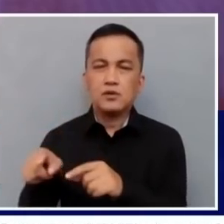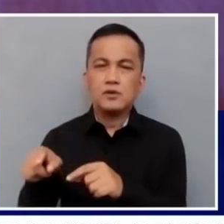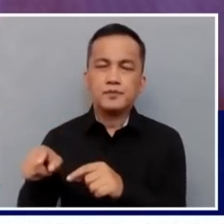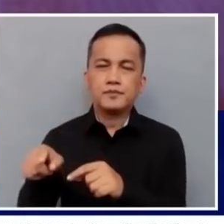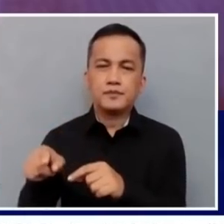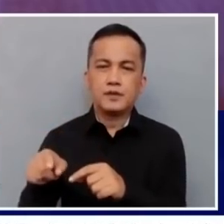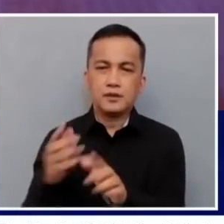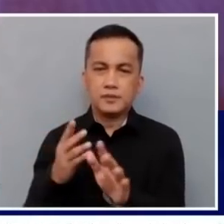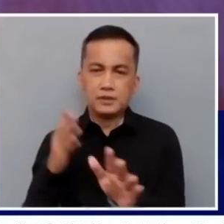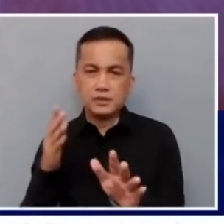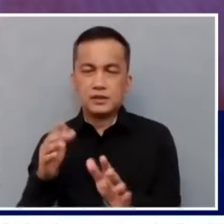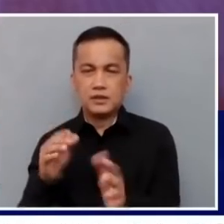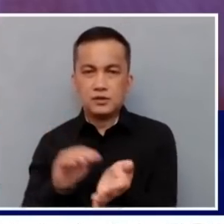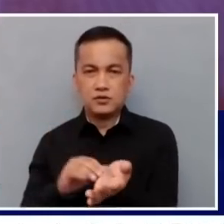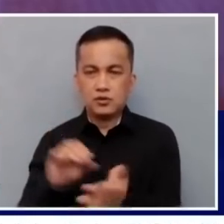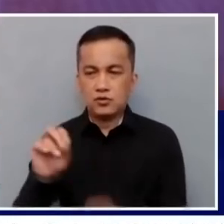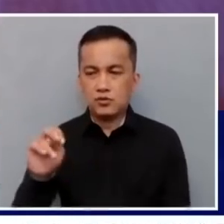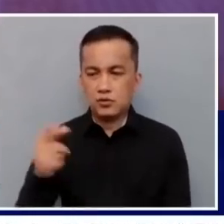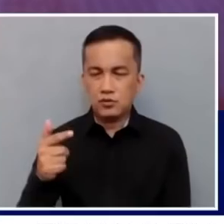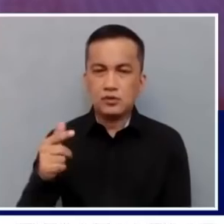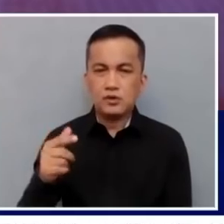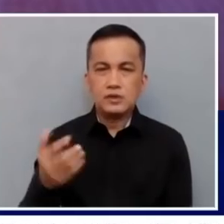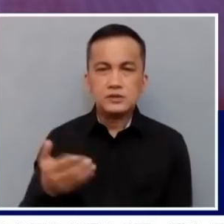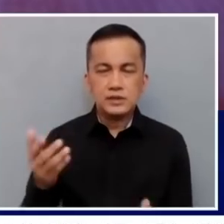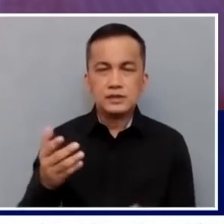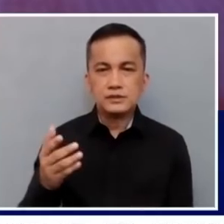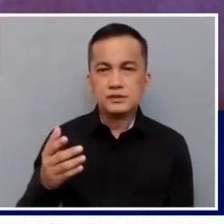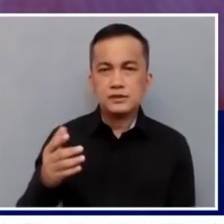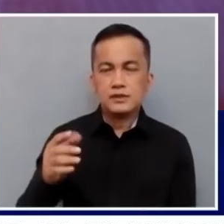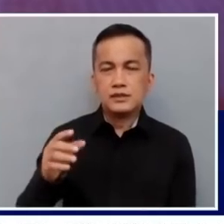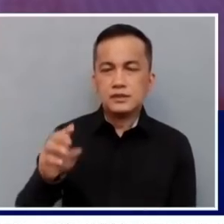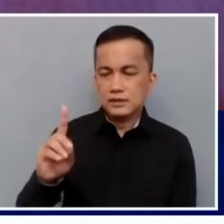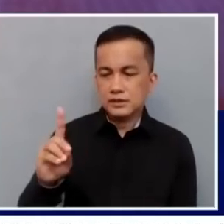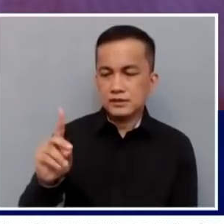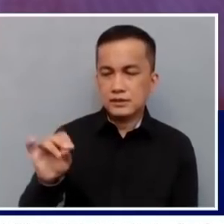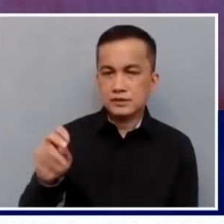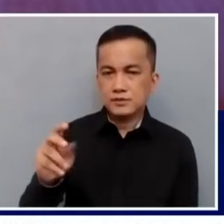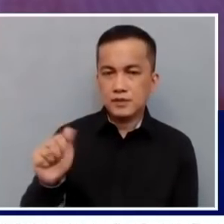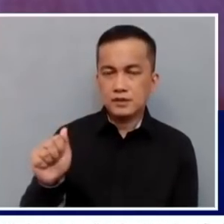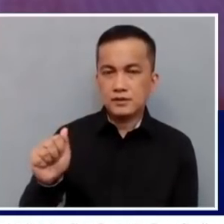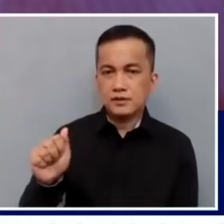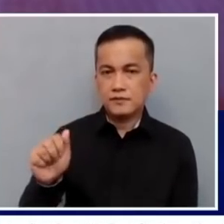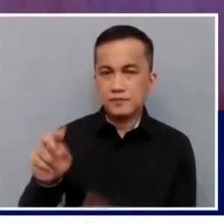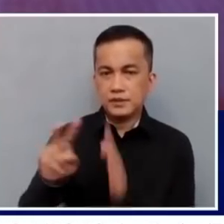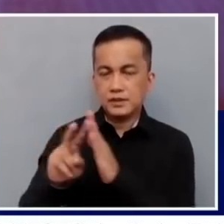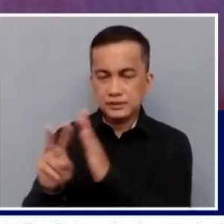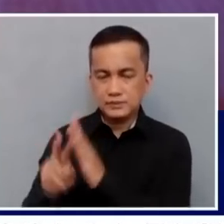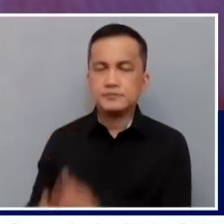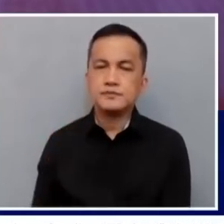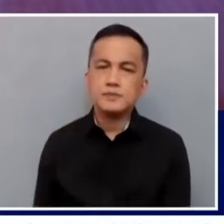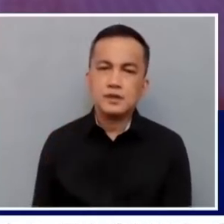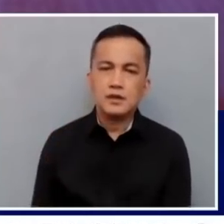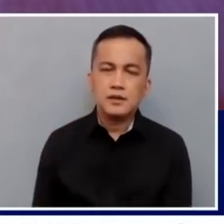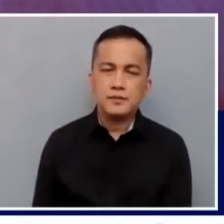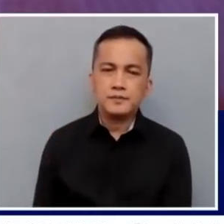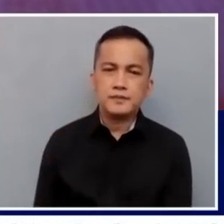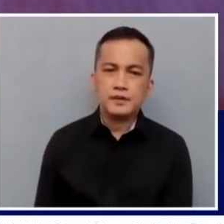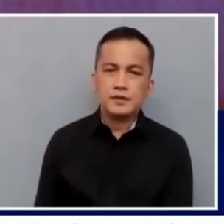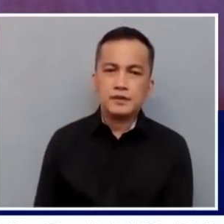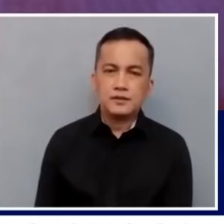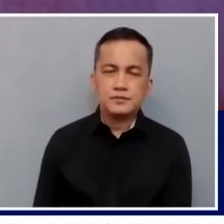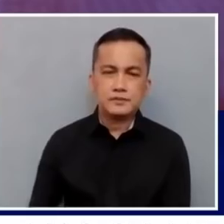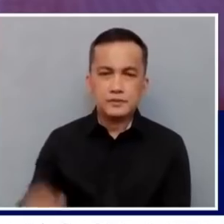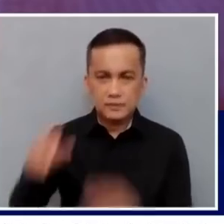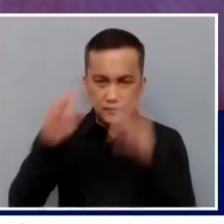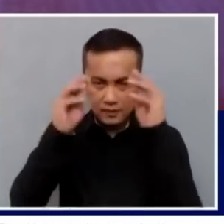Ong dyan po sa Makati, dyan sa Dasmariñas Village. Ano? At samantalang si Mayor Sara ay